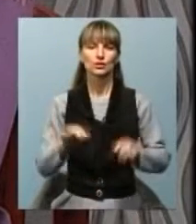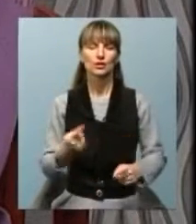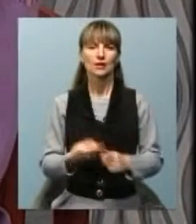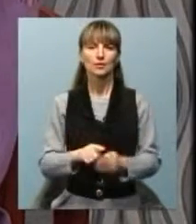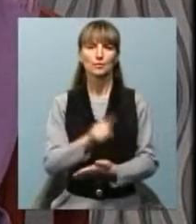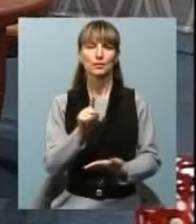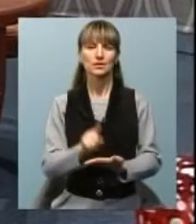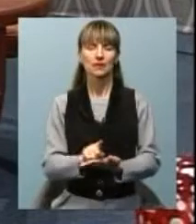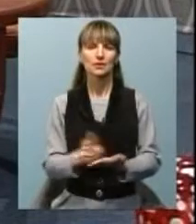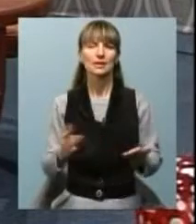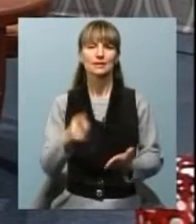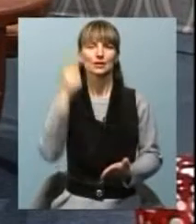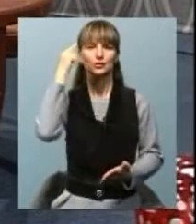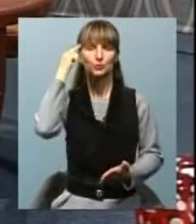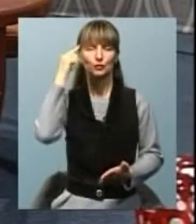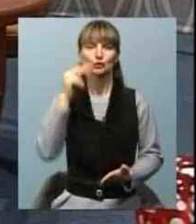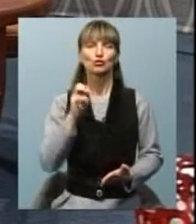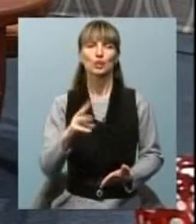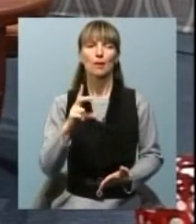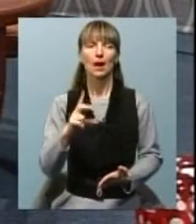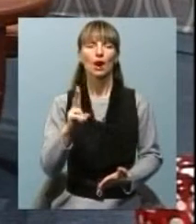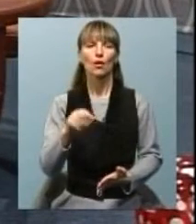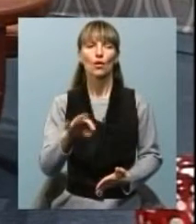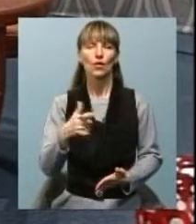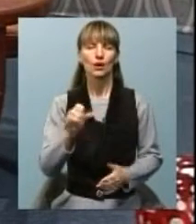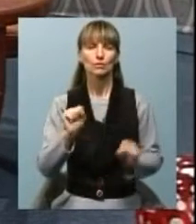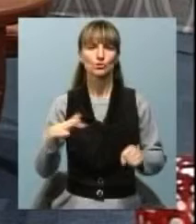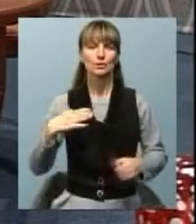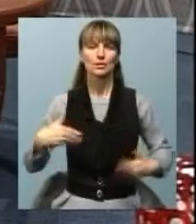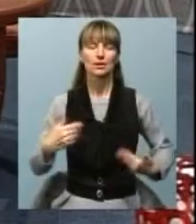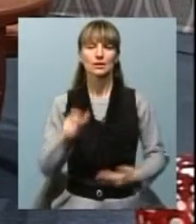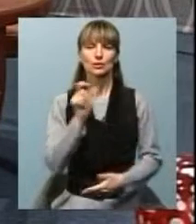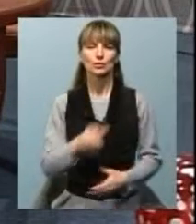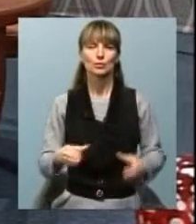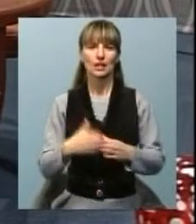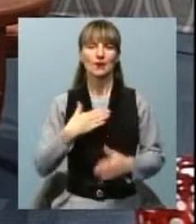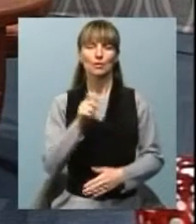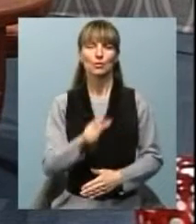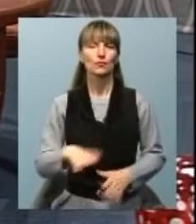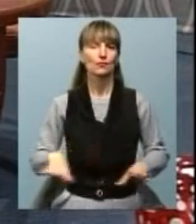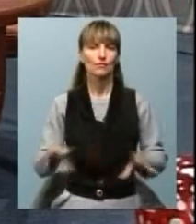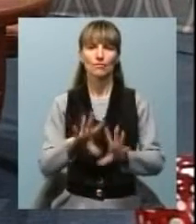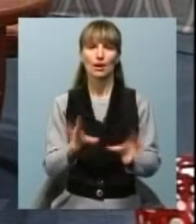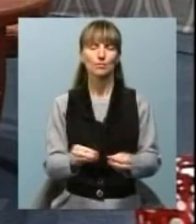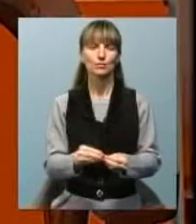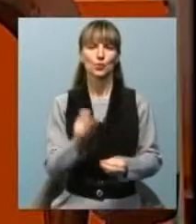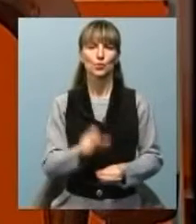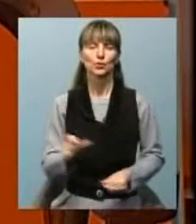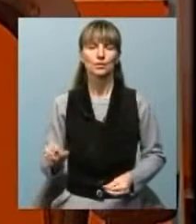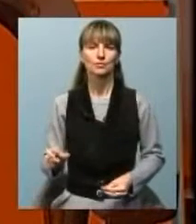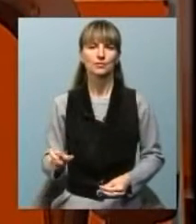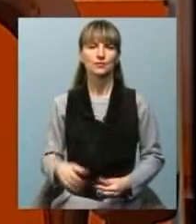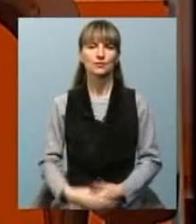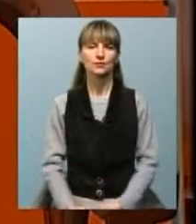це питання. Як думаєш, чим екологи можуть бути корисні суспільству, ну, нам, людям взагалі, суспільству?